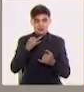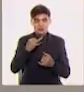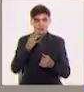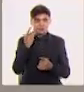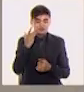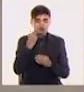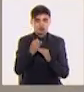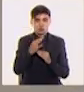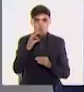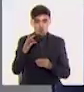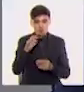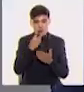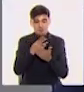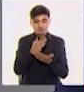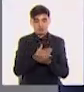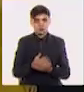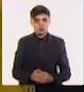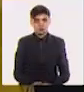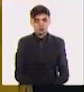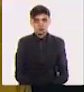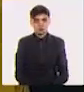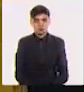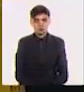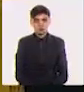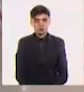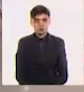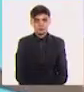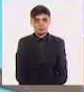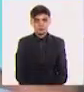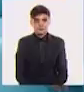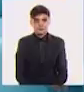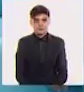14:00-де эфирге шығып жүр. Жанар Жолтаева, Влад Шишко, Информбюро, Алматы.